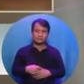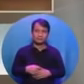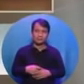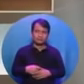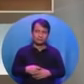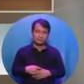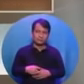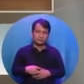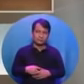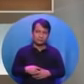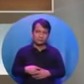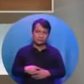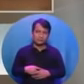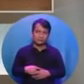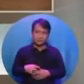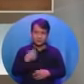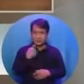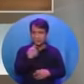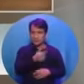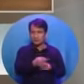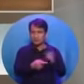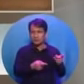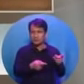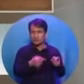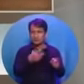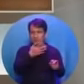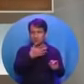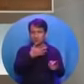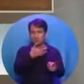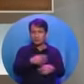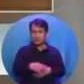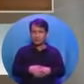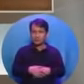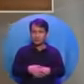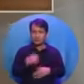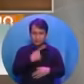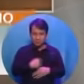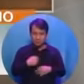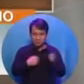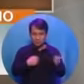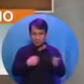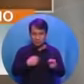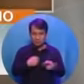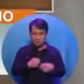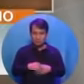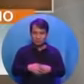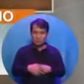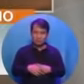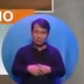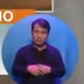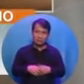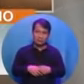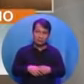Christine? Meron ka mensahe sa stepmom mo? Yun, naghihingi siya ng sorry sa papa mo at ang pamakawa.